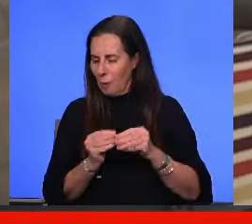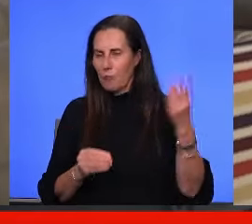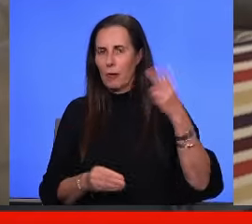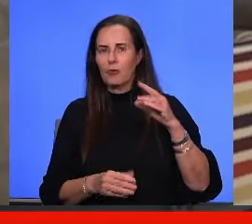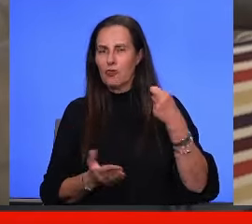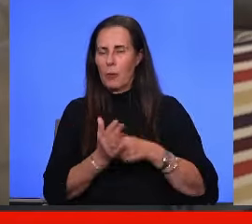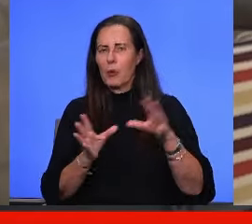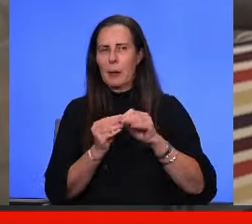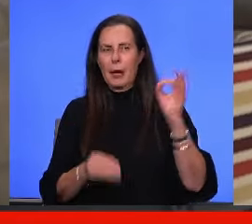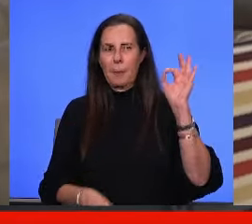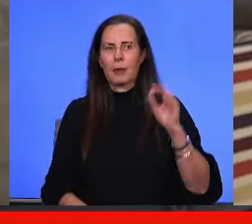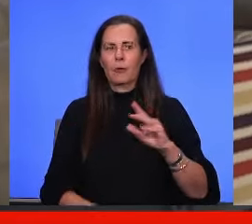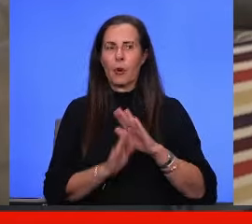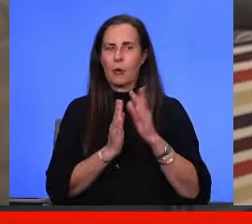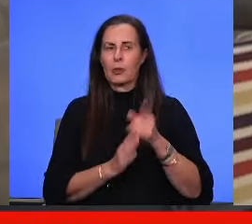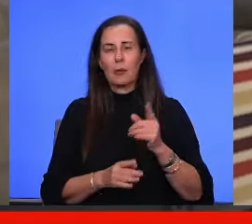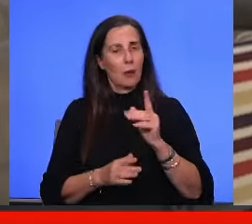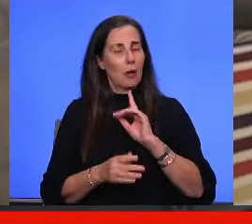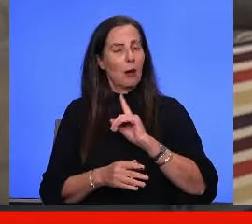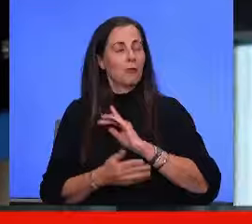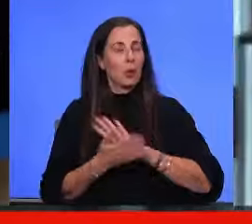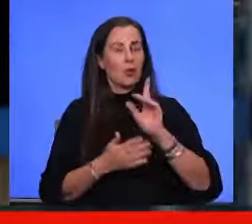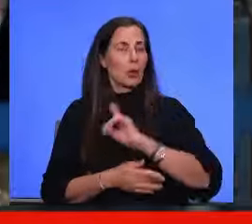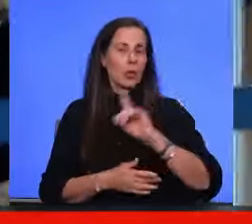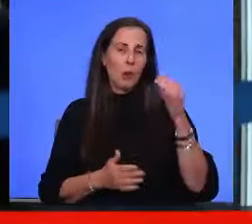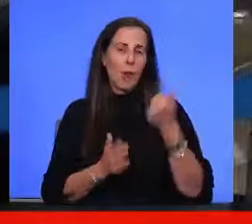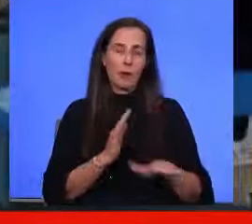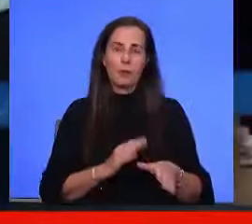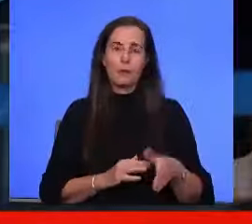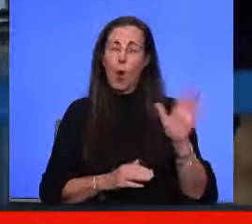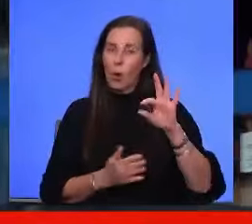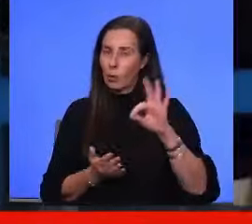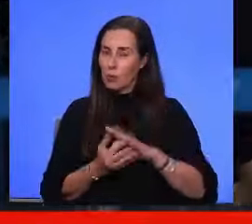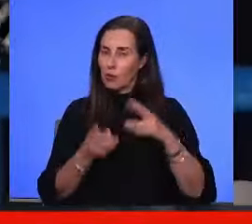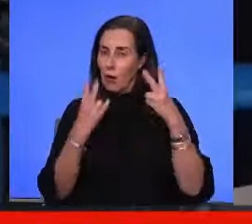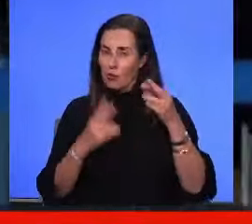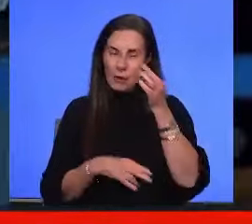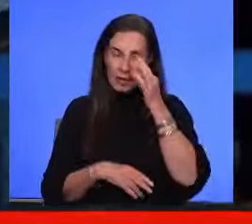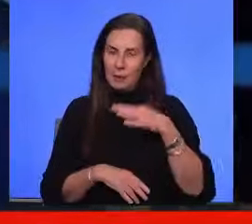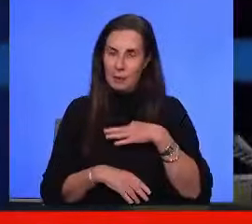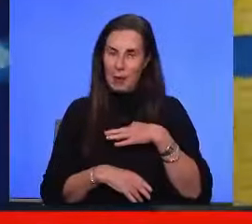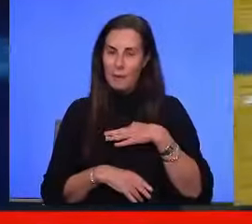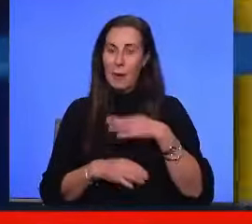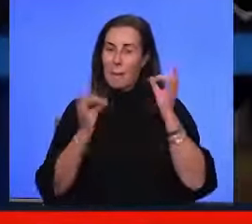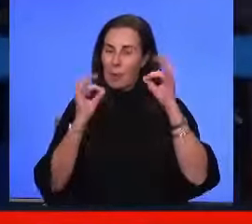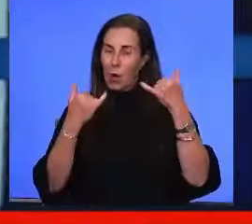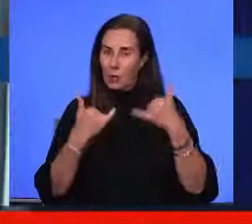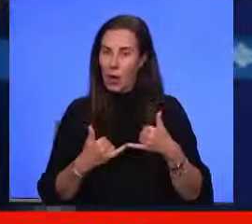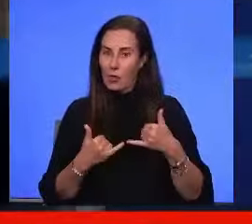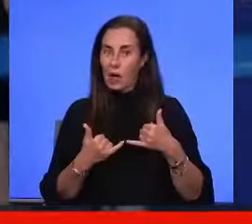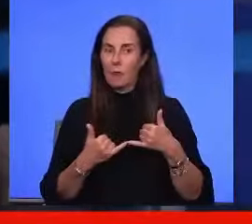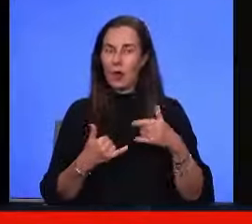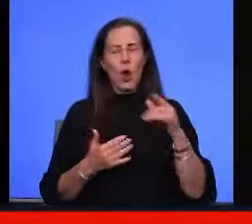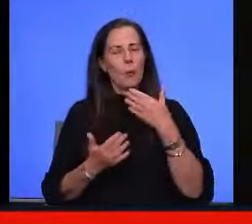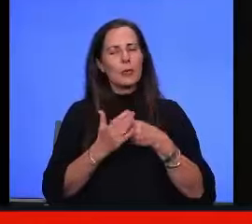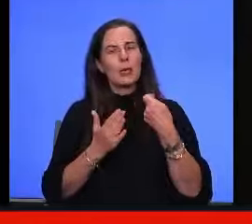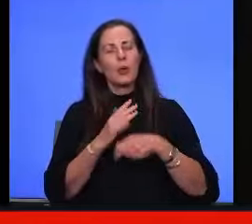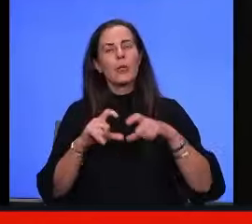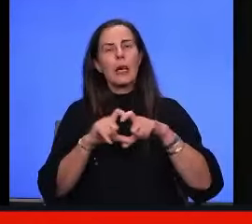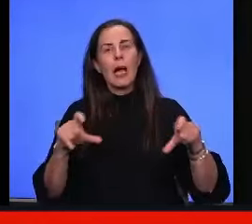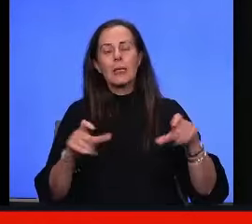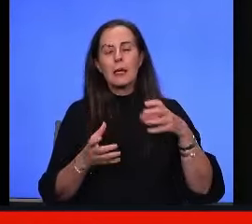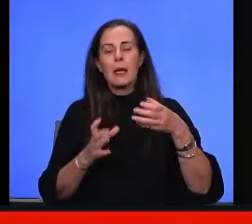שבליווי של ריביות וכל מה שצריך, פשוט אסור לוותר. עוד נקודה שחשוב לשים אליה לב במיוחד עכשיו, לא מומלץ לקנות כרטיסים